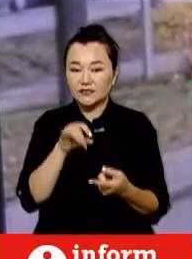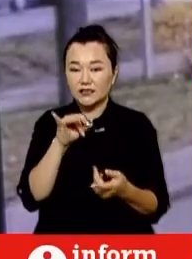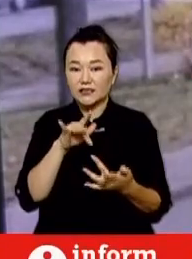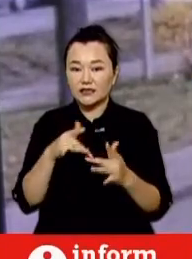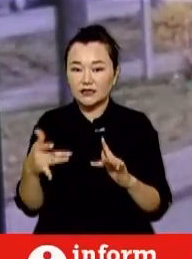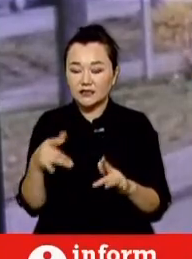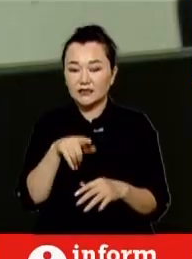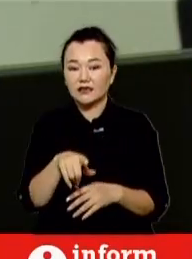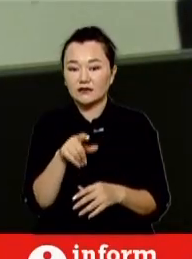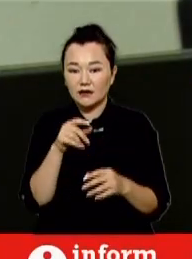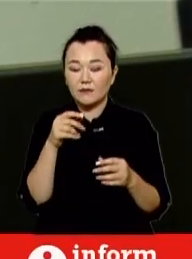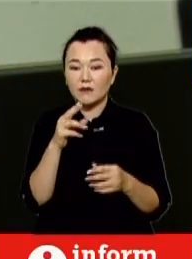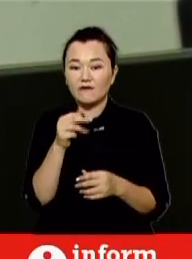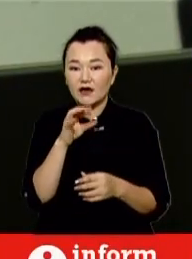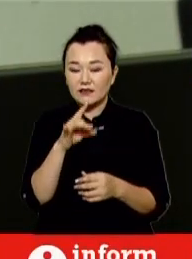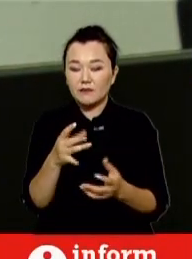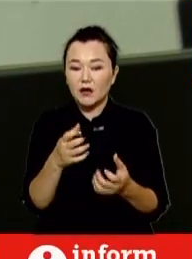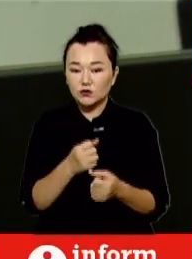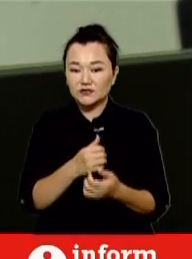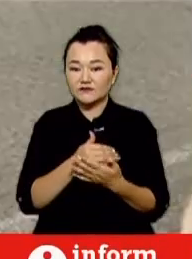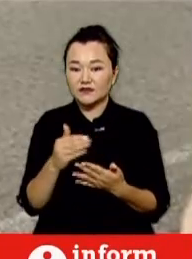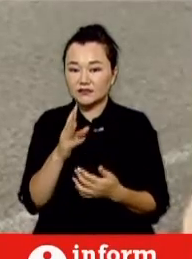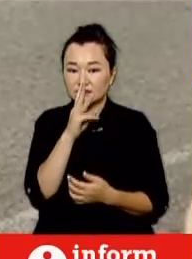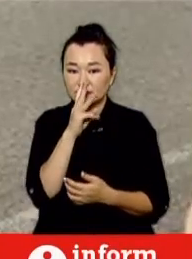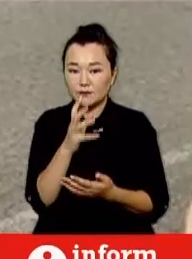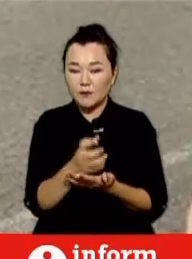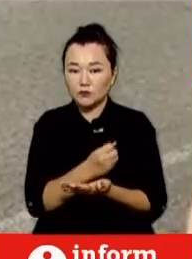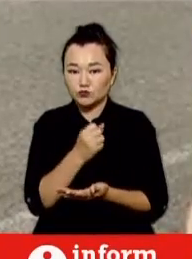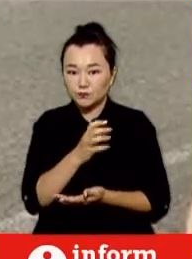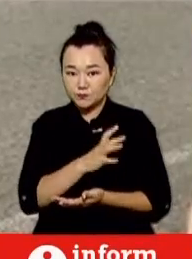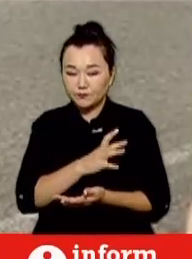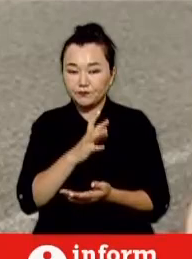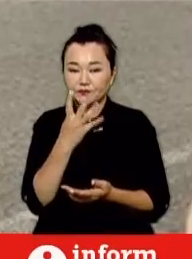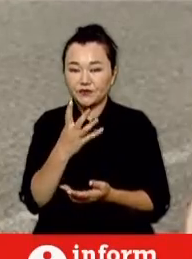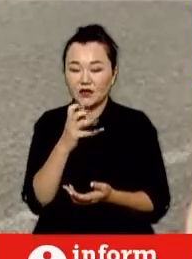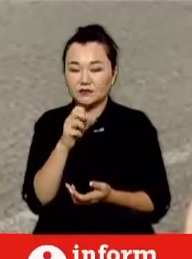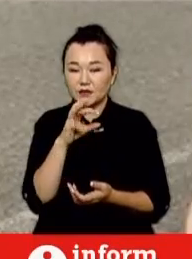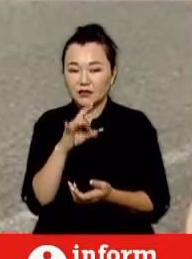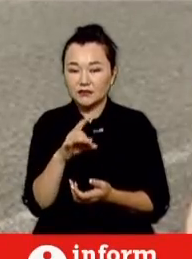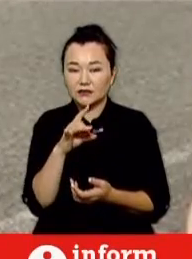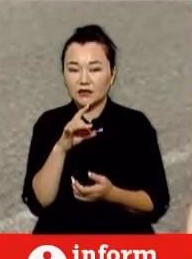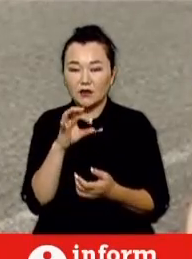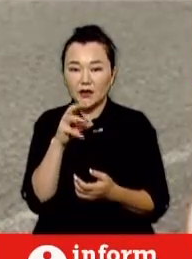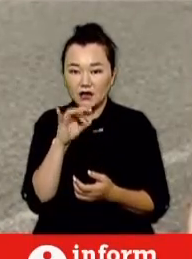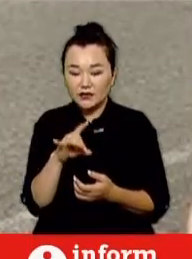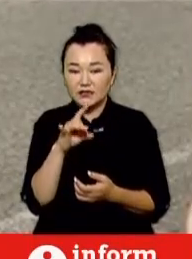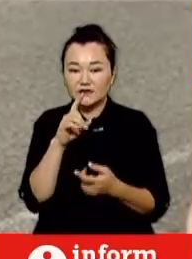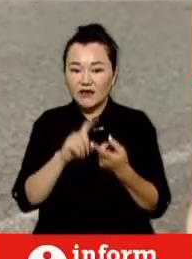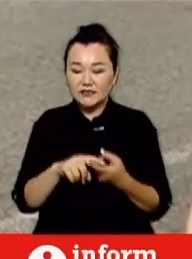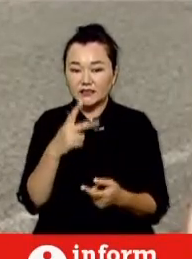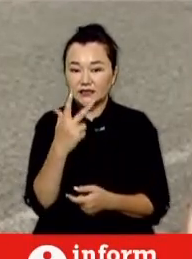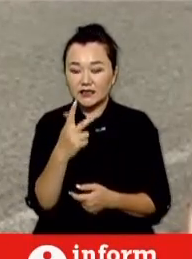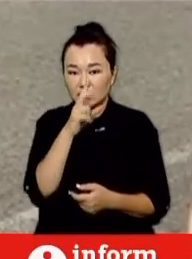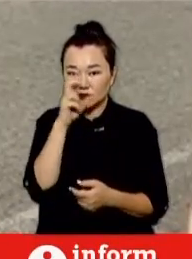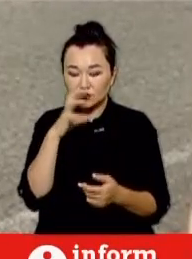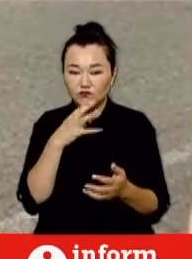интернет. Тогда и провайдеры получали сверхприбыли. Из 4 операторов связи 3 принадлежат государству.